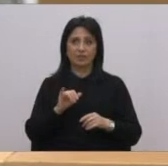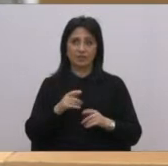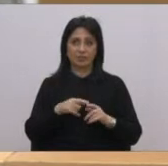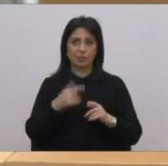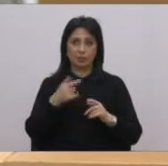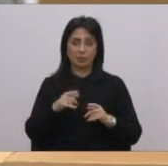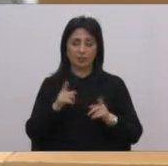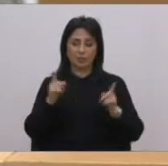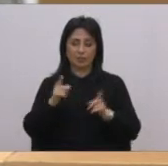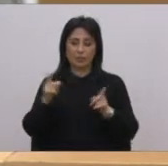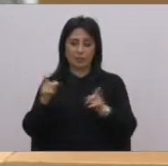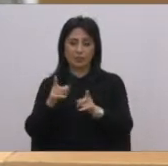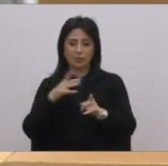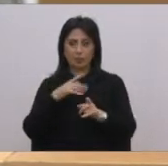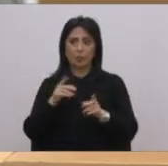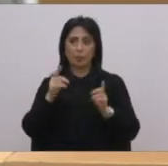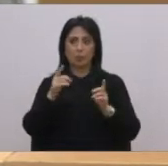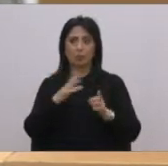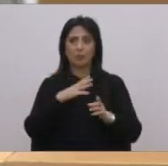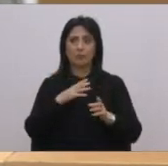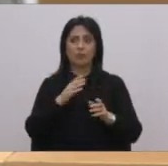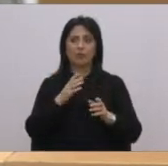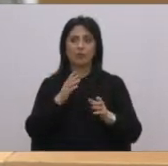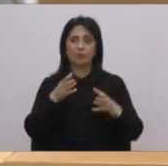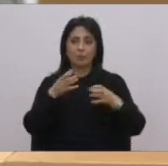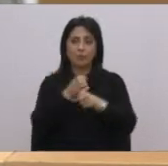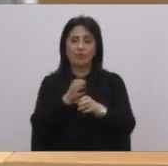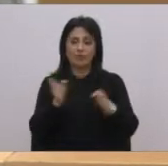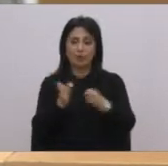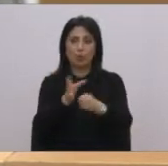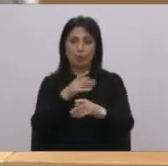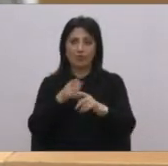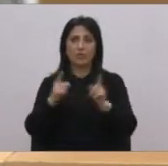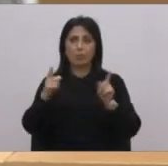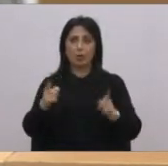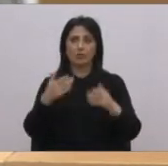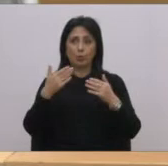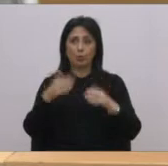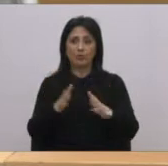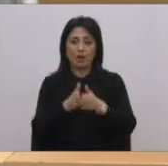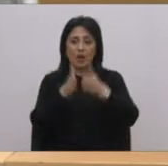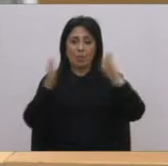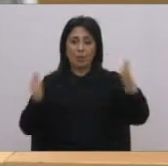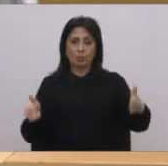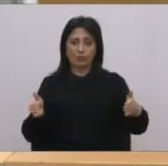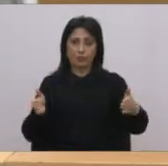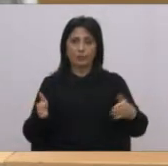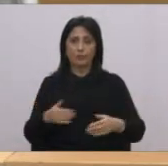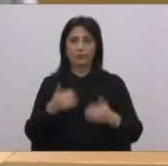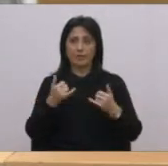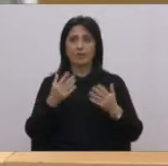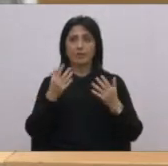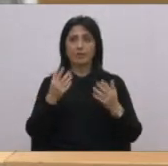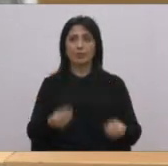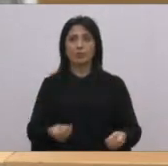შევიზროებული მონაკვეთები იყო, კერძოდ ეს მონაკვეთები უკვე გაფართოვდა.